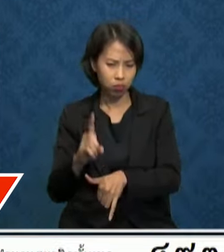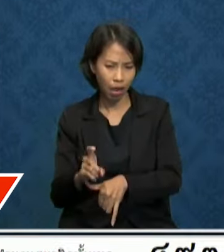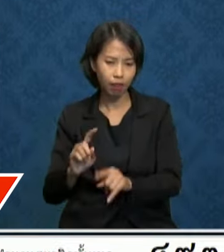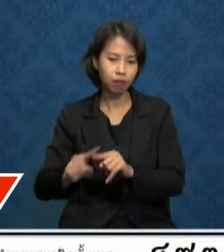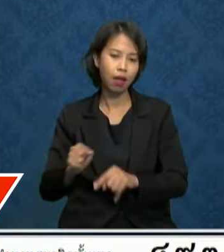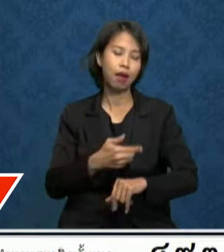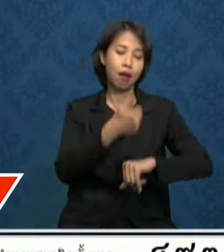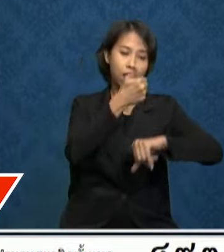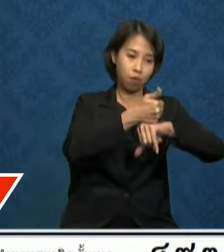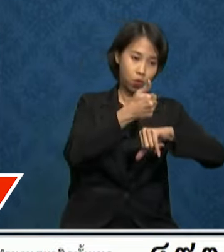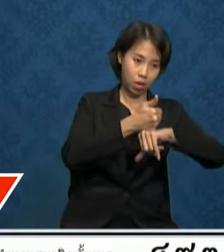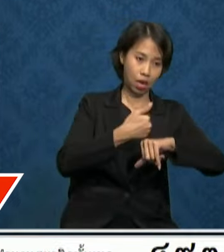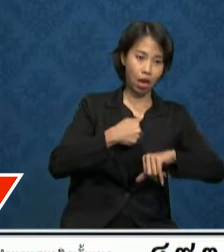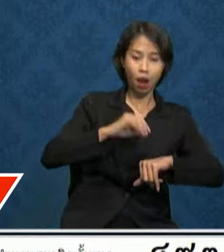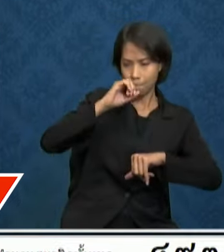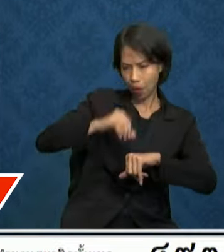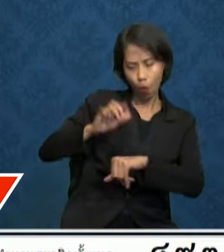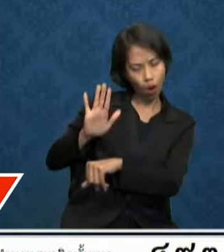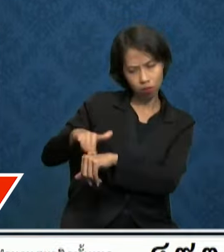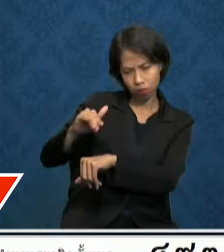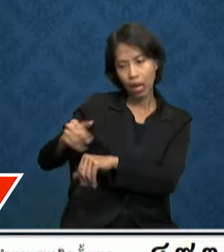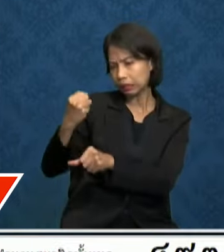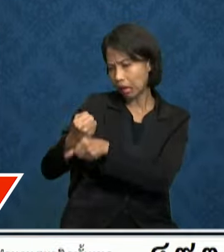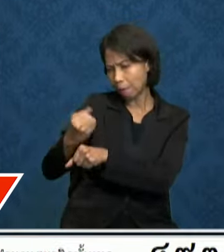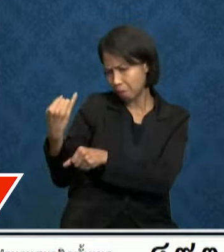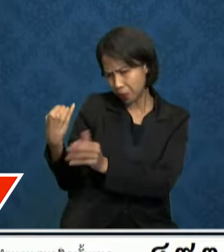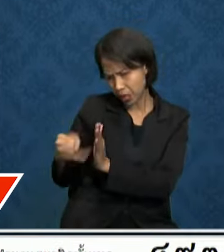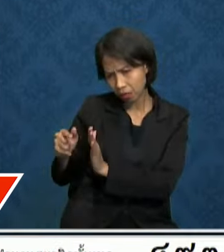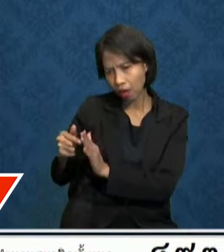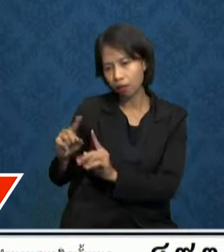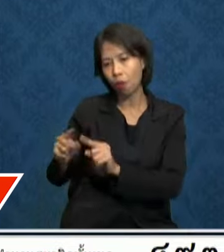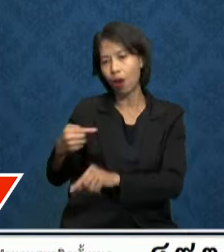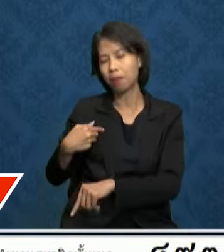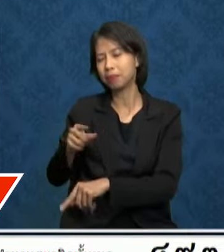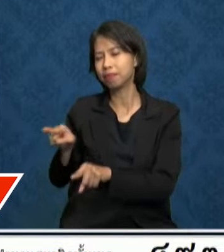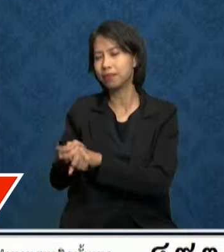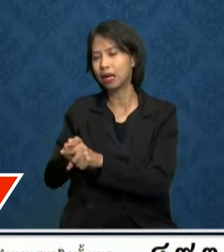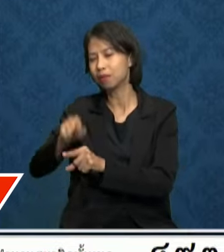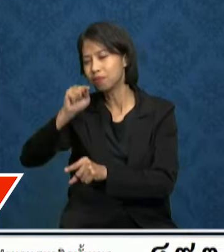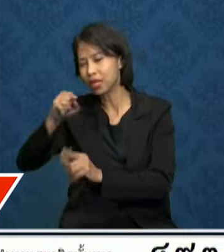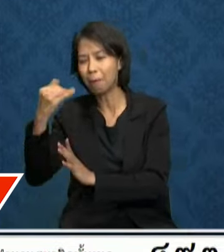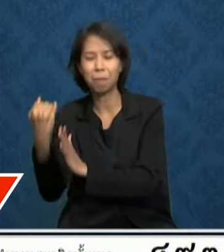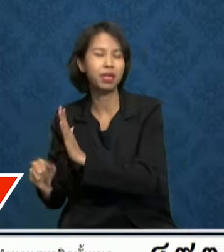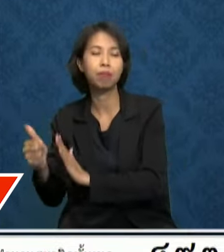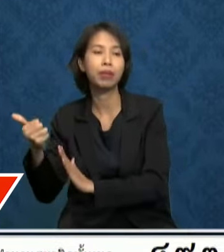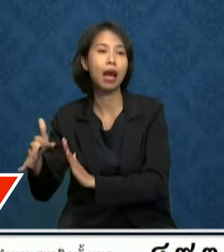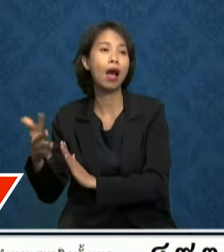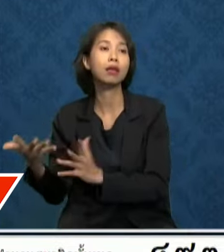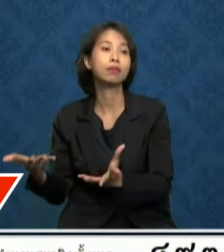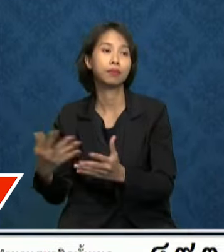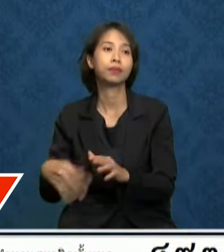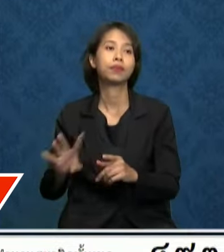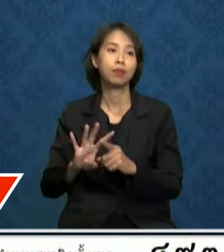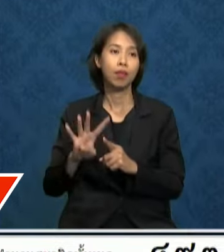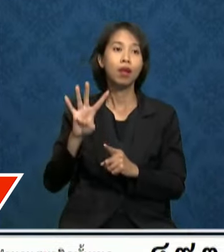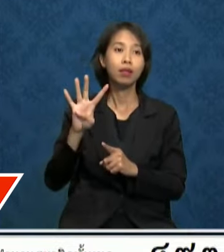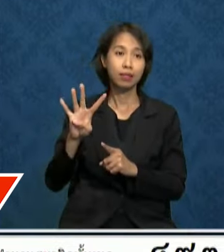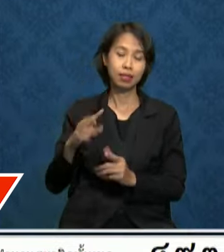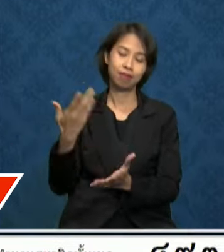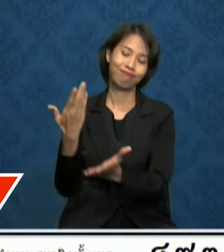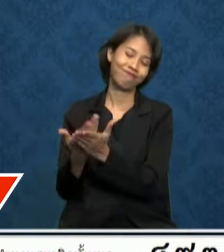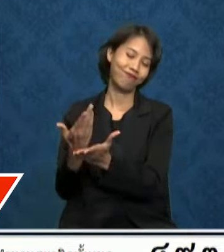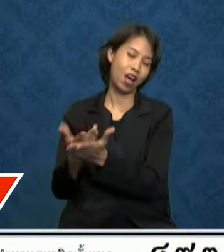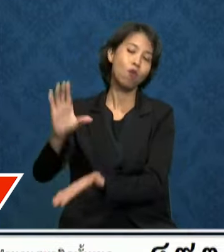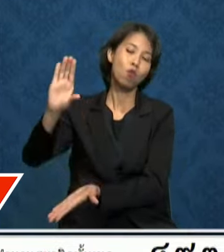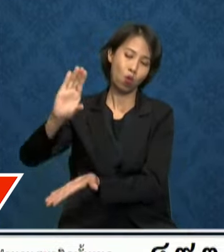ม่ให้ทำแต่ไม่สามารถที่จะออกคำสั่งอะไรได้เป็นชิ้นเป็นอันเลยข้อที่4คือเรื่องของการพิจารณางบประมาณและการแบ่งสรรงบประมาณก็ไม่ต้องแปลกใจนะครับ